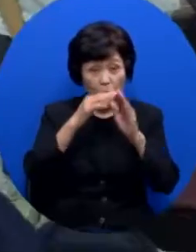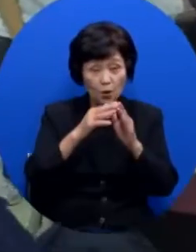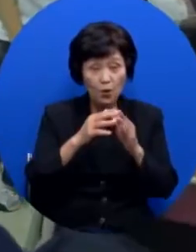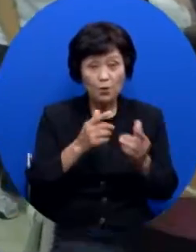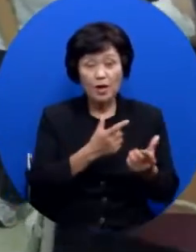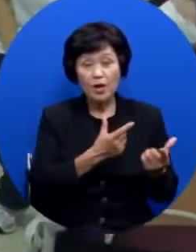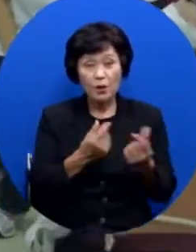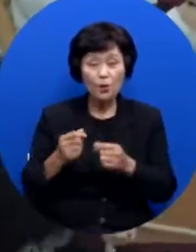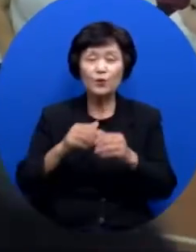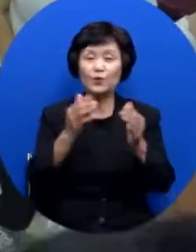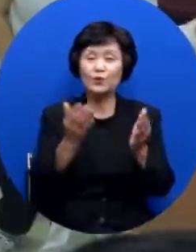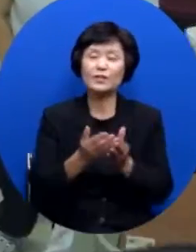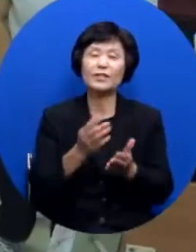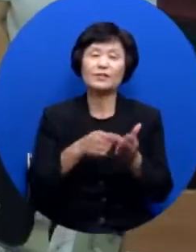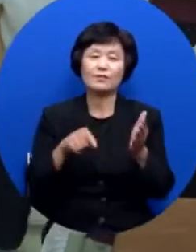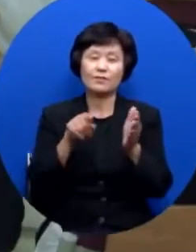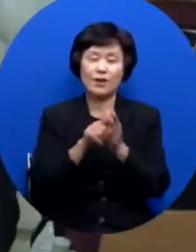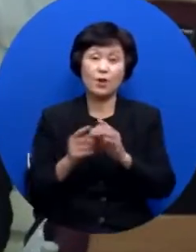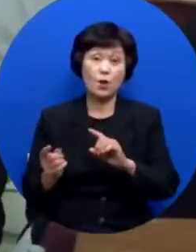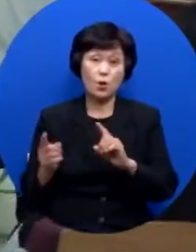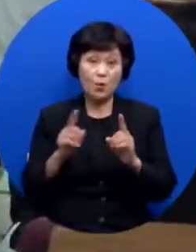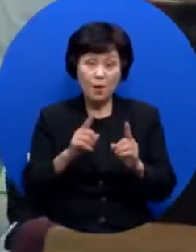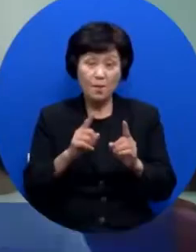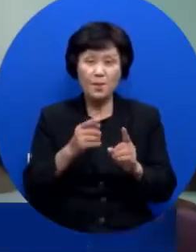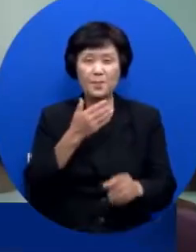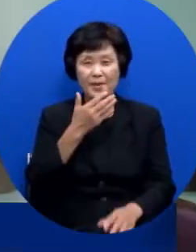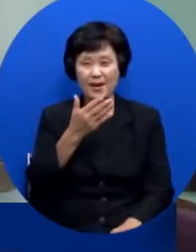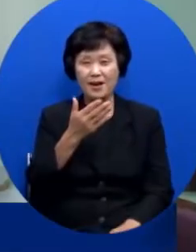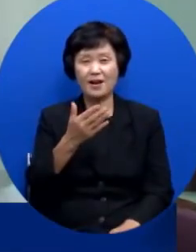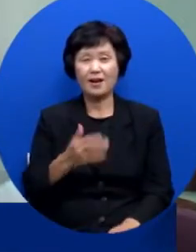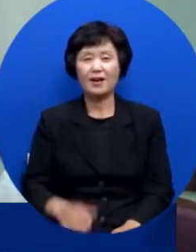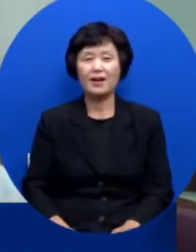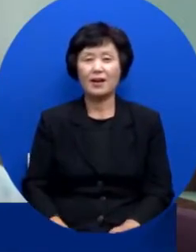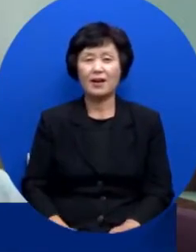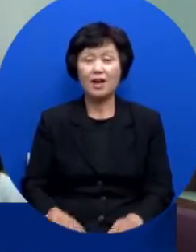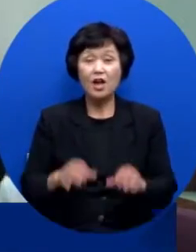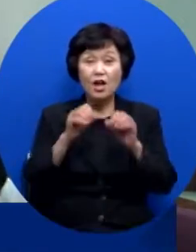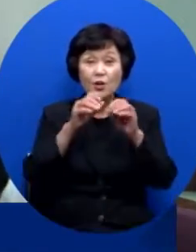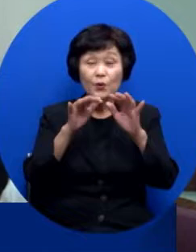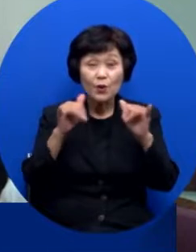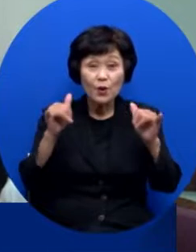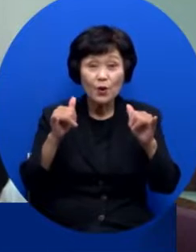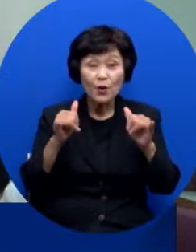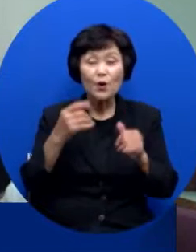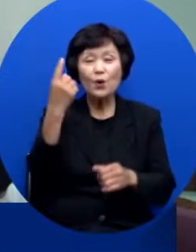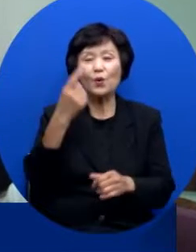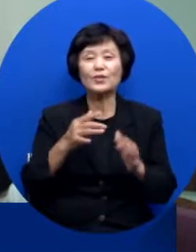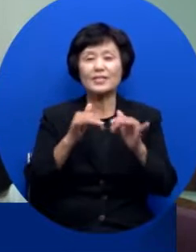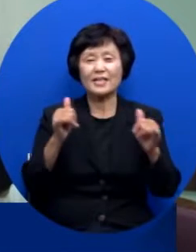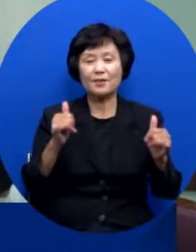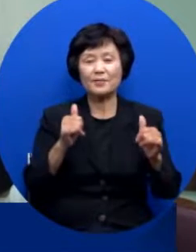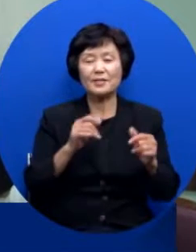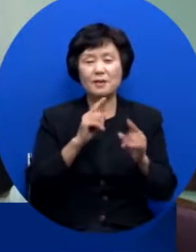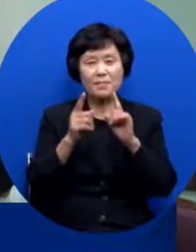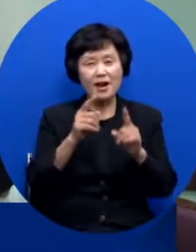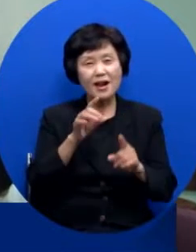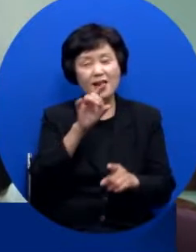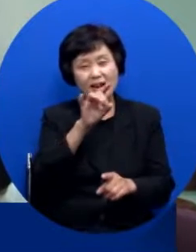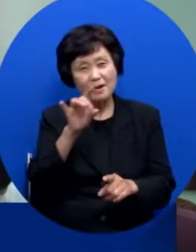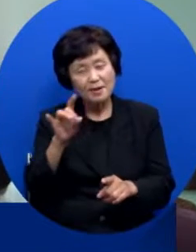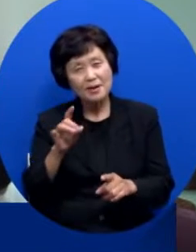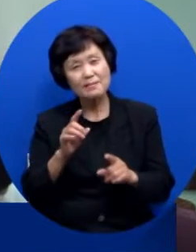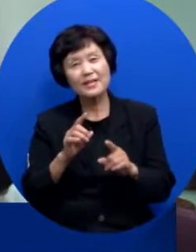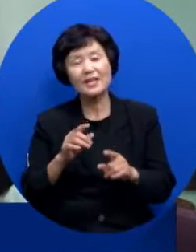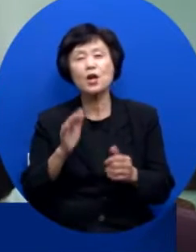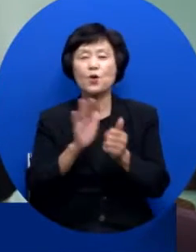위로받고 회복해 나갑니다. 그분들이 한 말 하나하나가 되게 위로가 됐었고 그분들도 저랑 비슷한